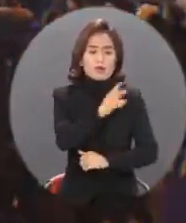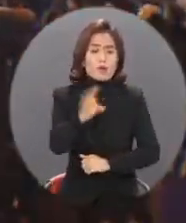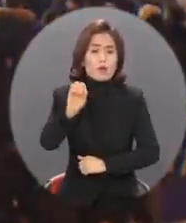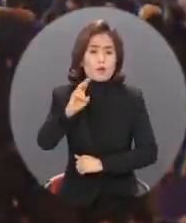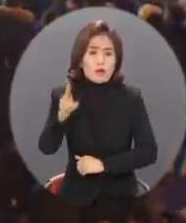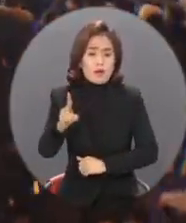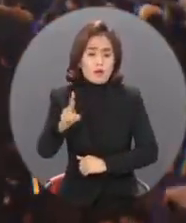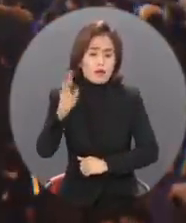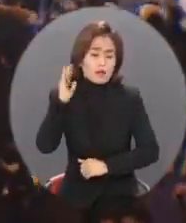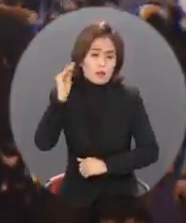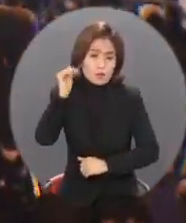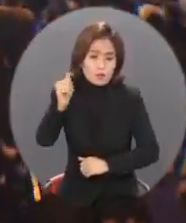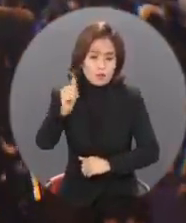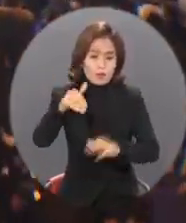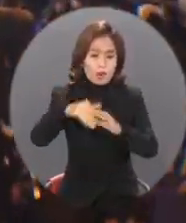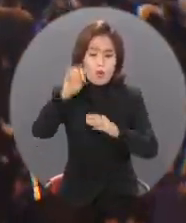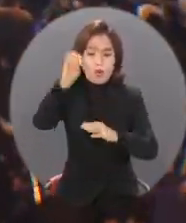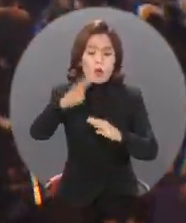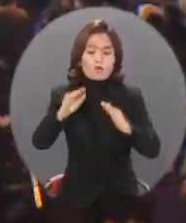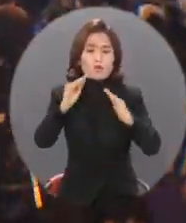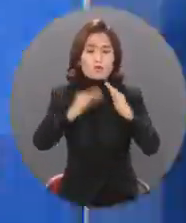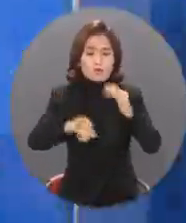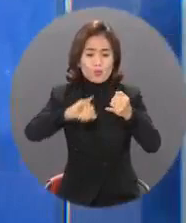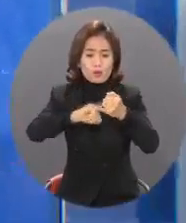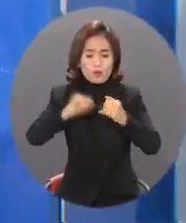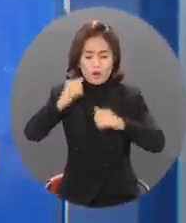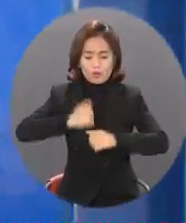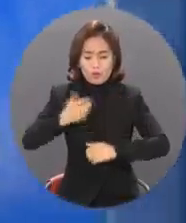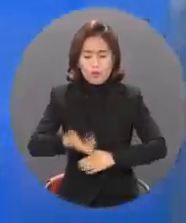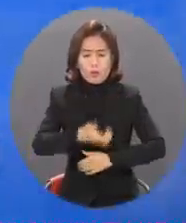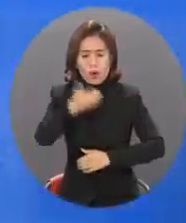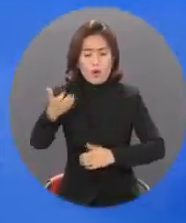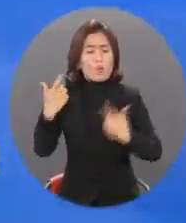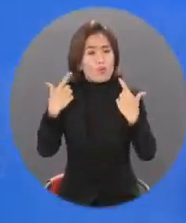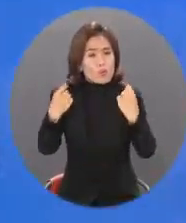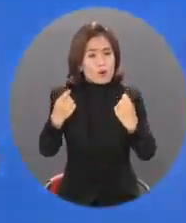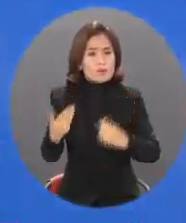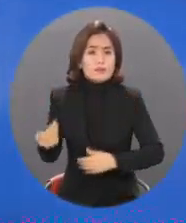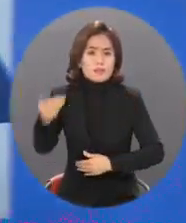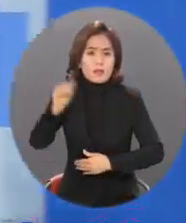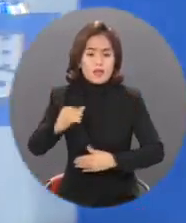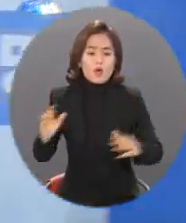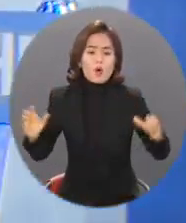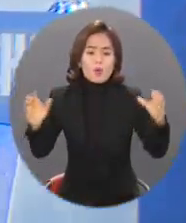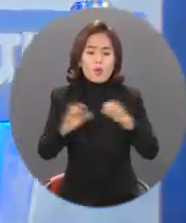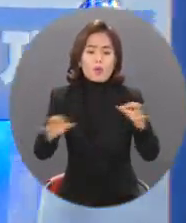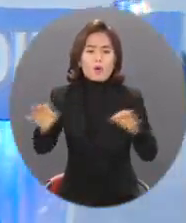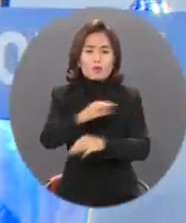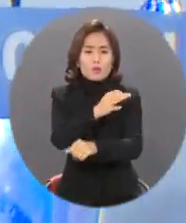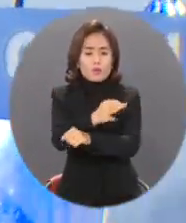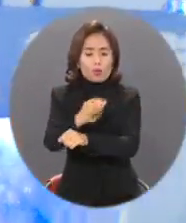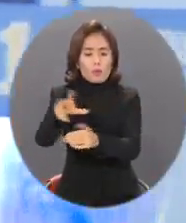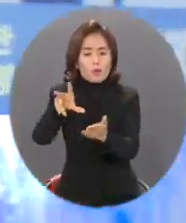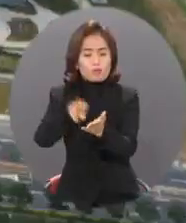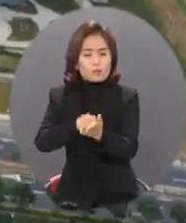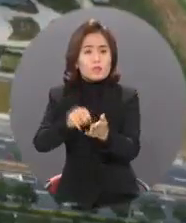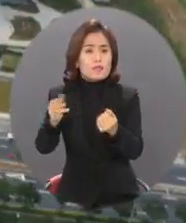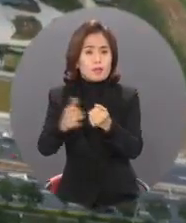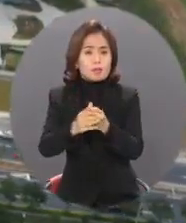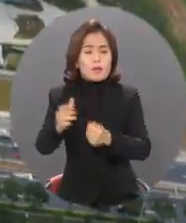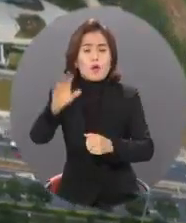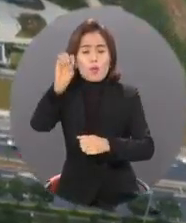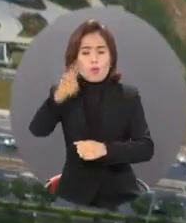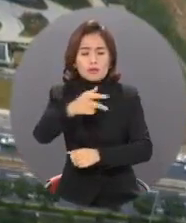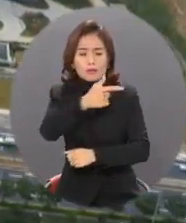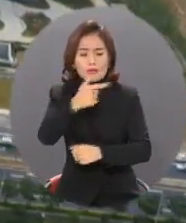후보의 광주 공약이 군공항 이전 등 이전과 다를 게 없는 상황에서 복합 쇼핑몰 논란으로 인해 광주의